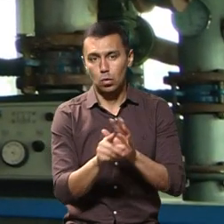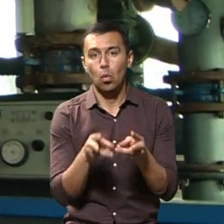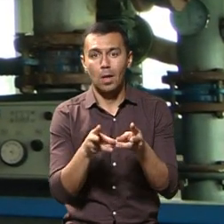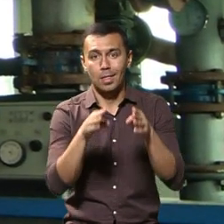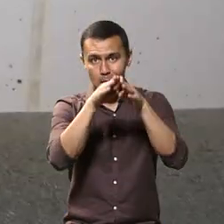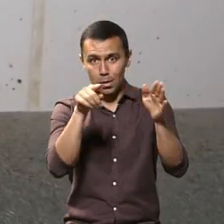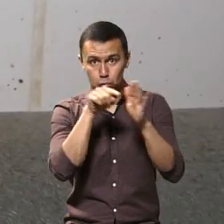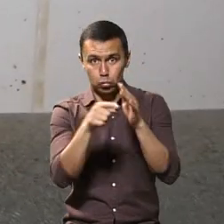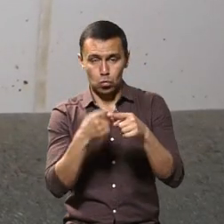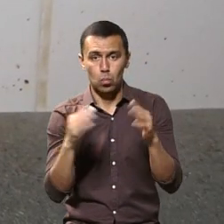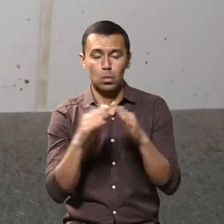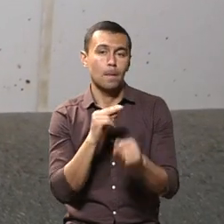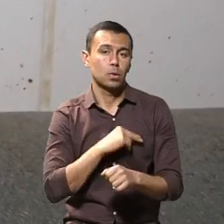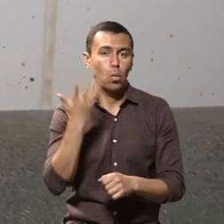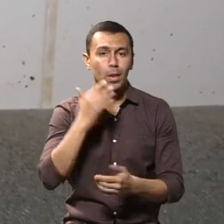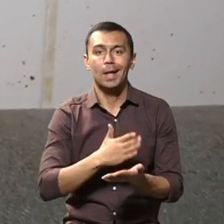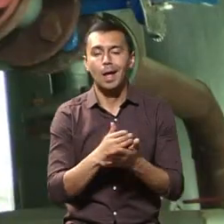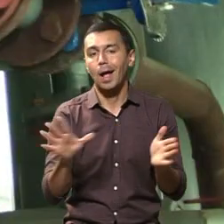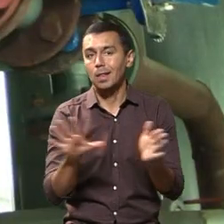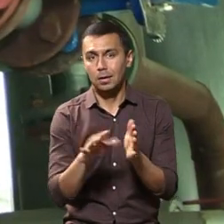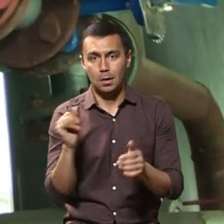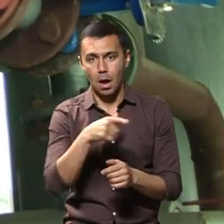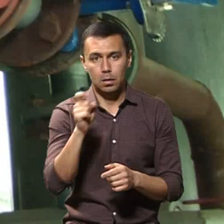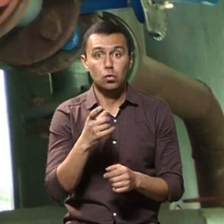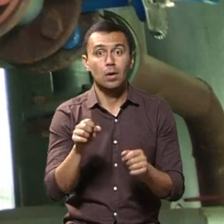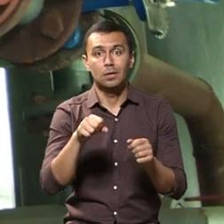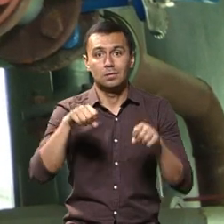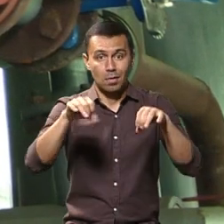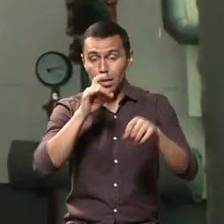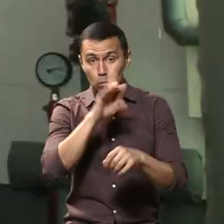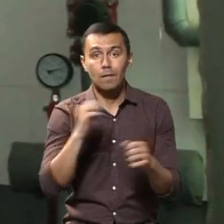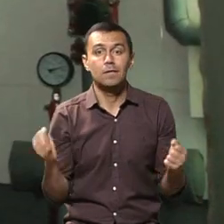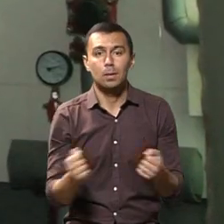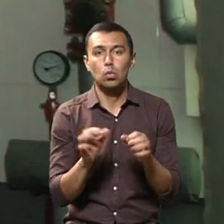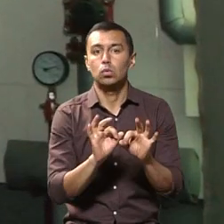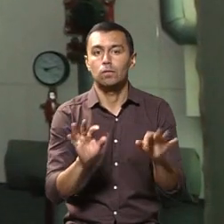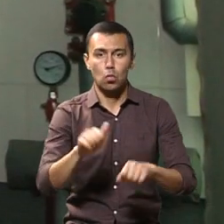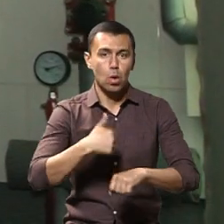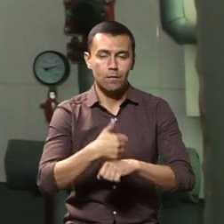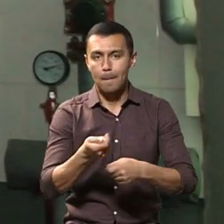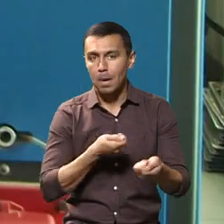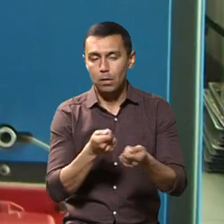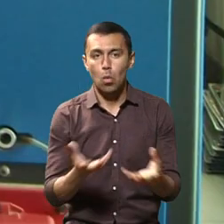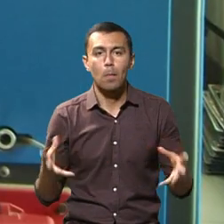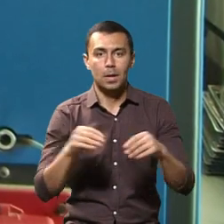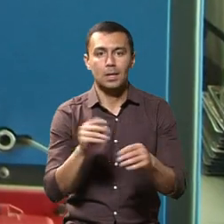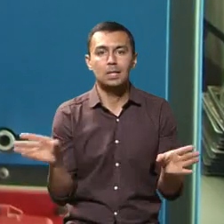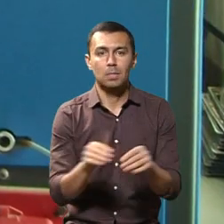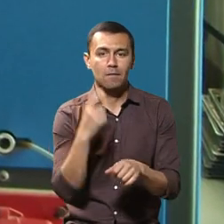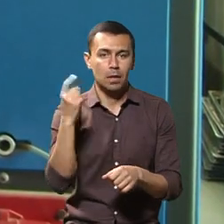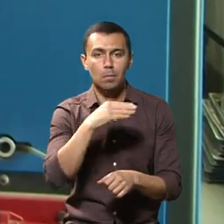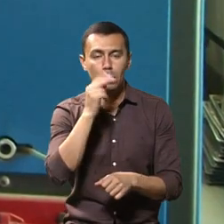даху цього будинку працює, коли є електрика та газ. Якщо світла не стане взимку, розповідає голова правління об'єднання